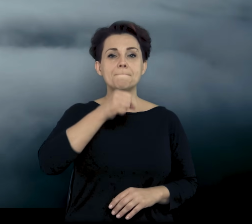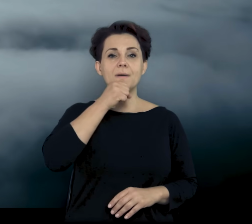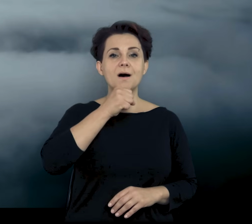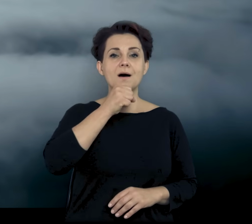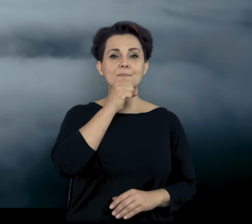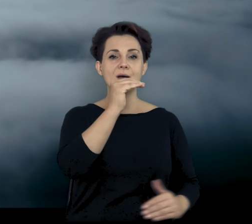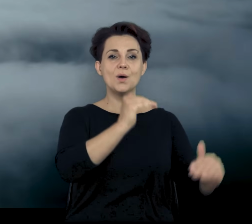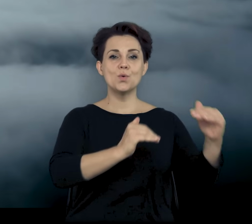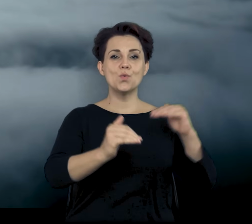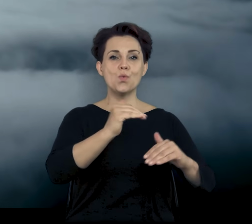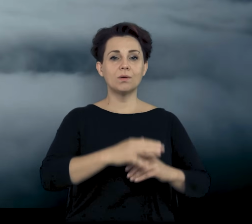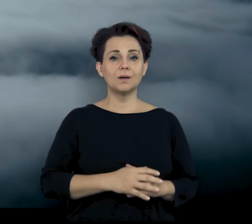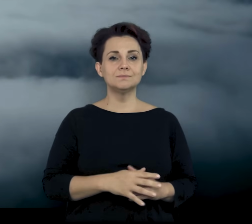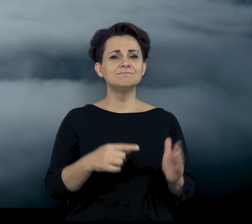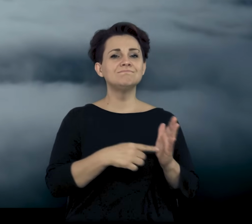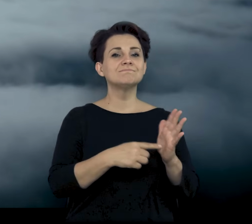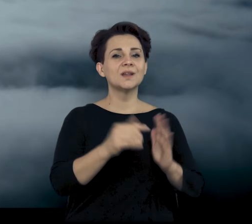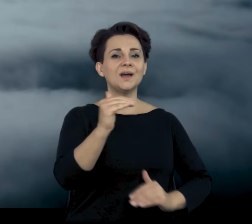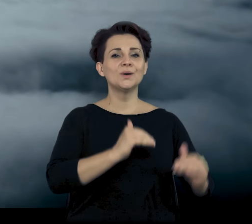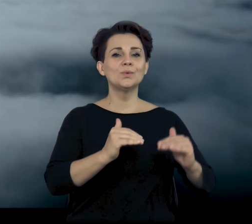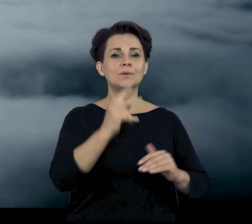Babia Góra, Góra Zachwytów.